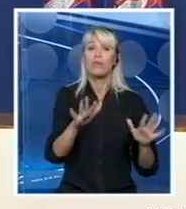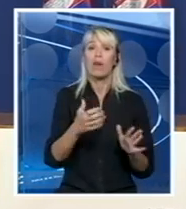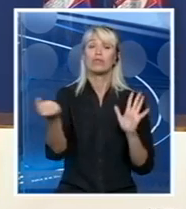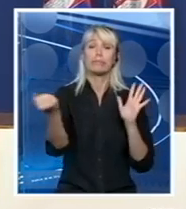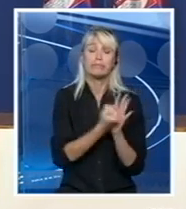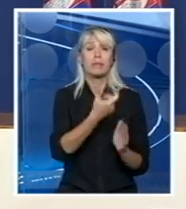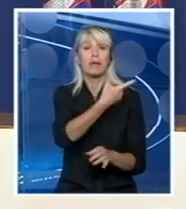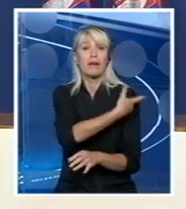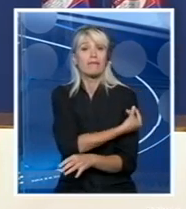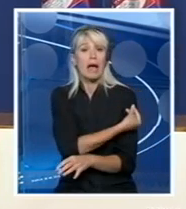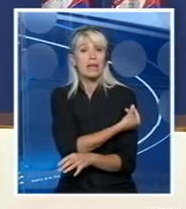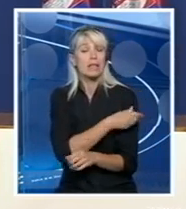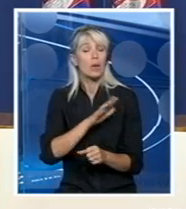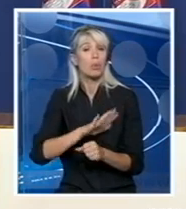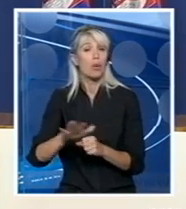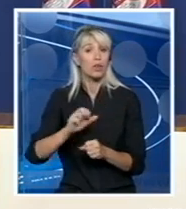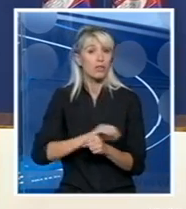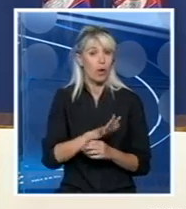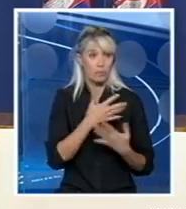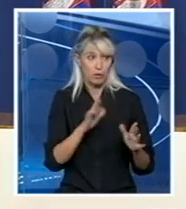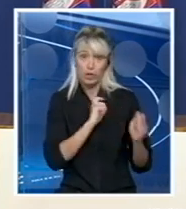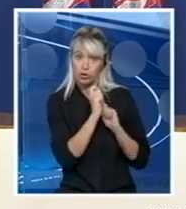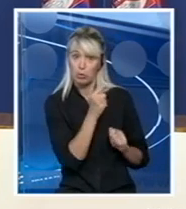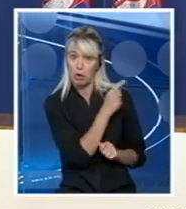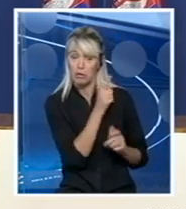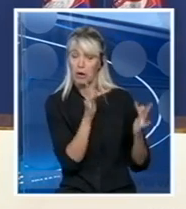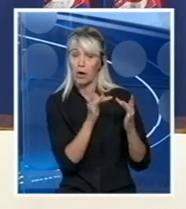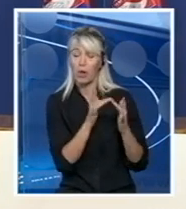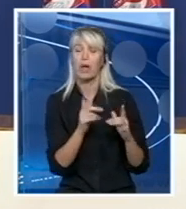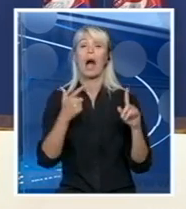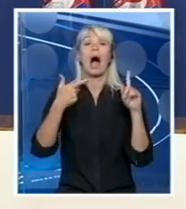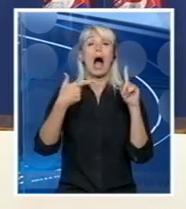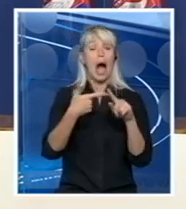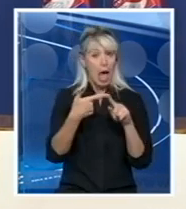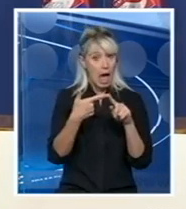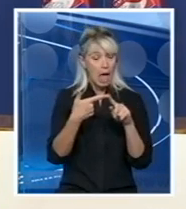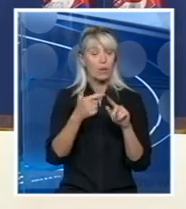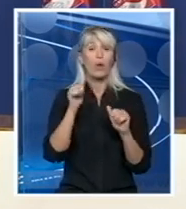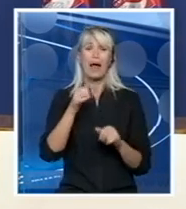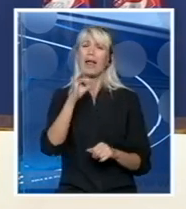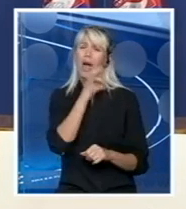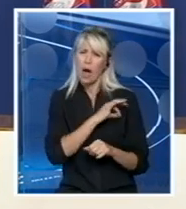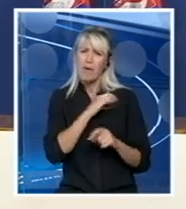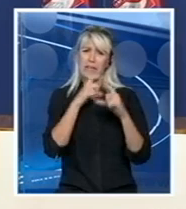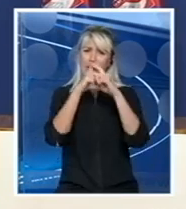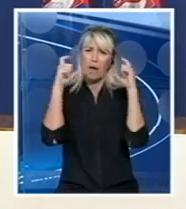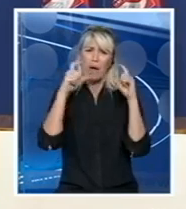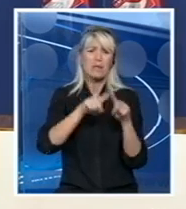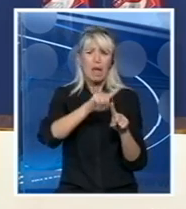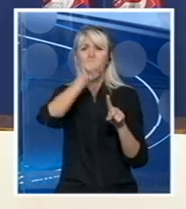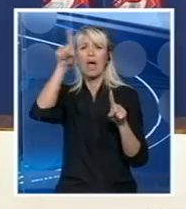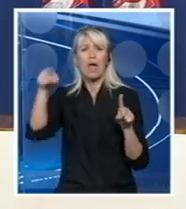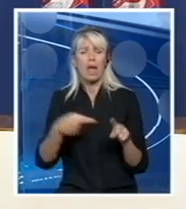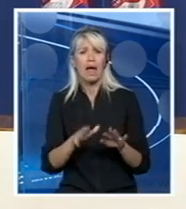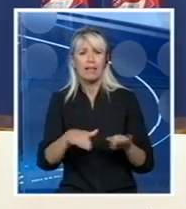To je prvo pitanje. I drugo pitanje, da li je obavezno nošenje maske za decu tokom čitavog boravka u školi? I kako je